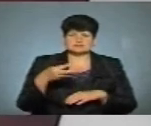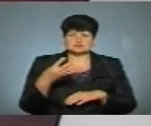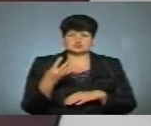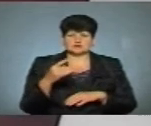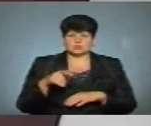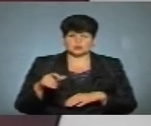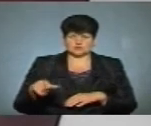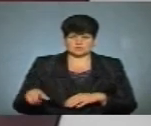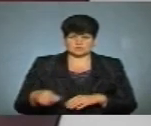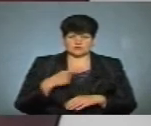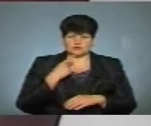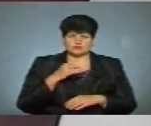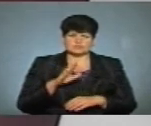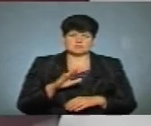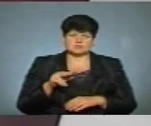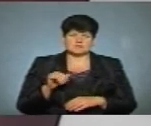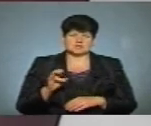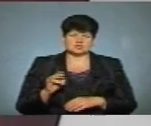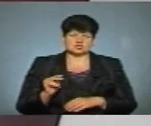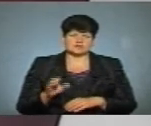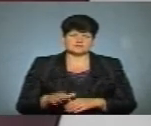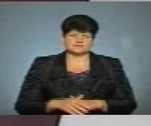людини, каже Володимир Паничев.